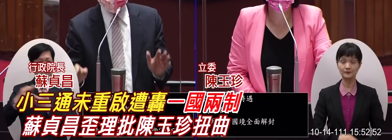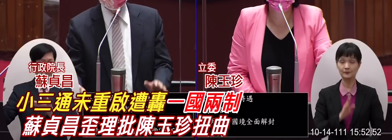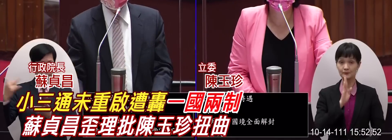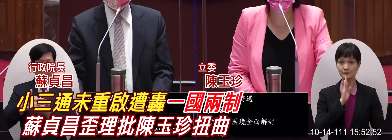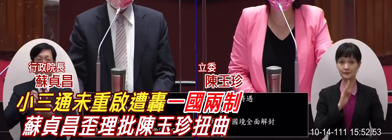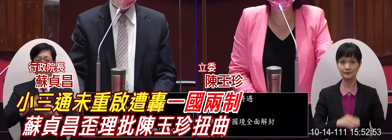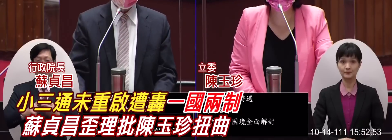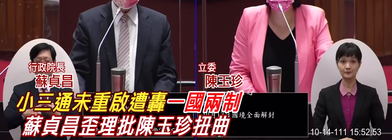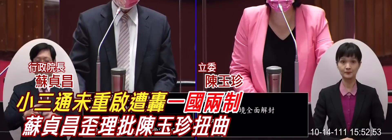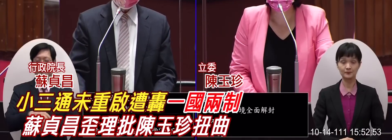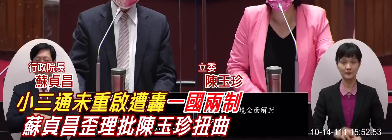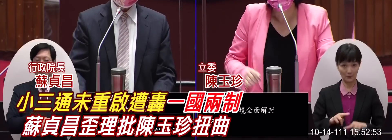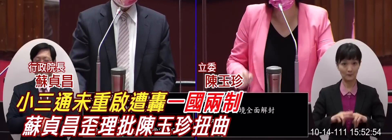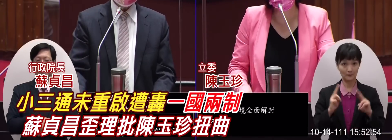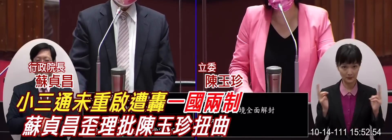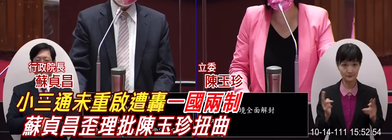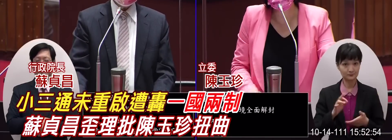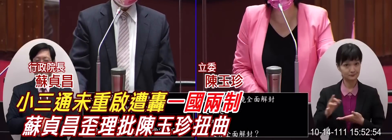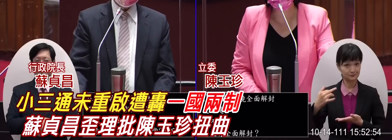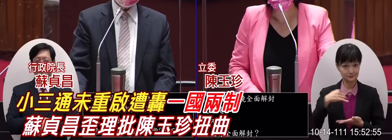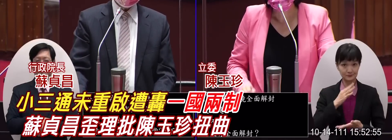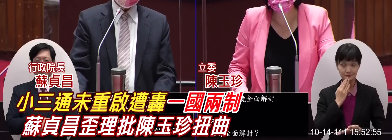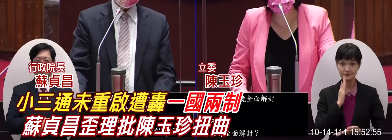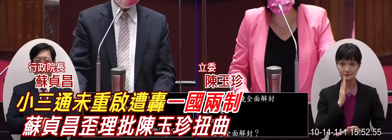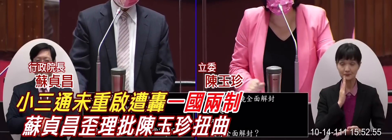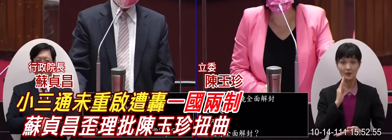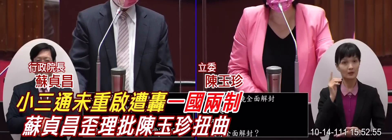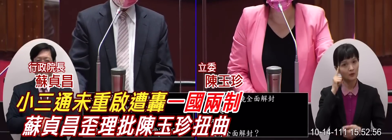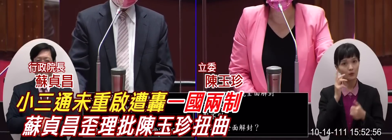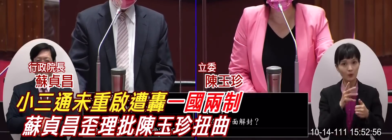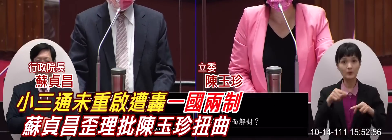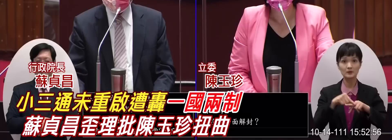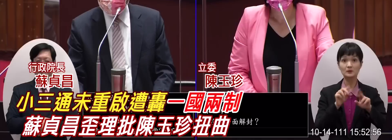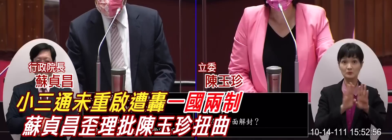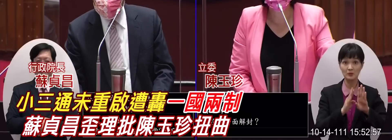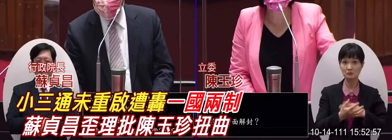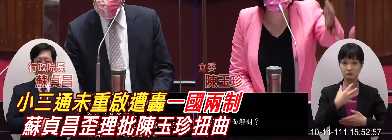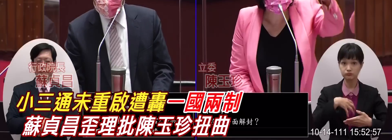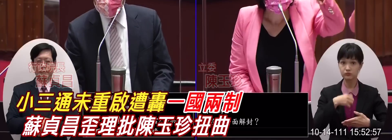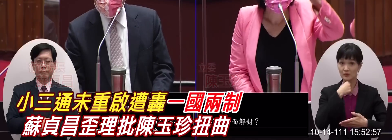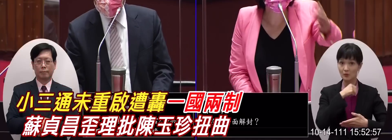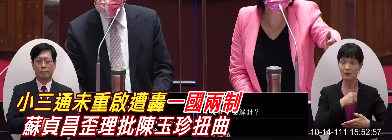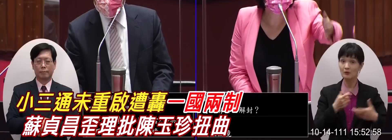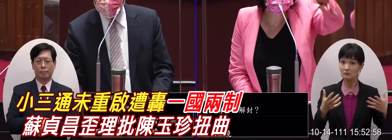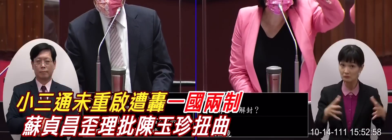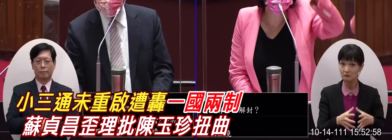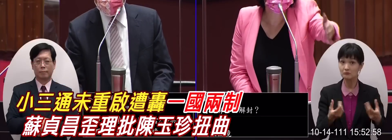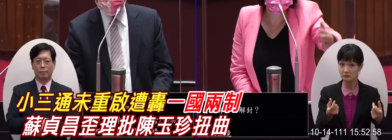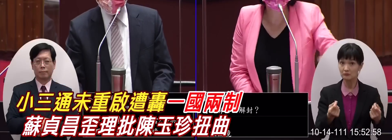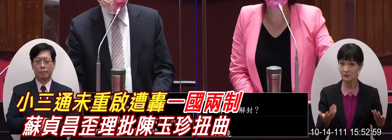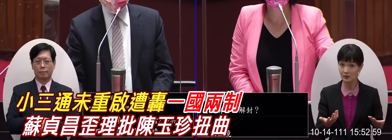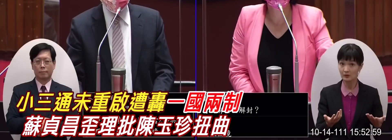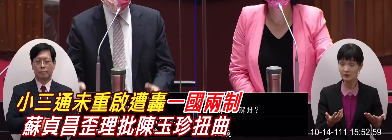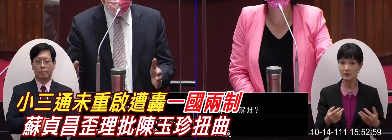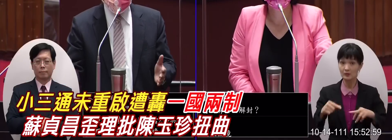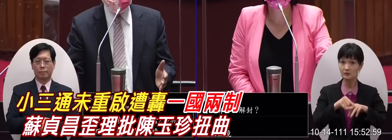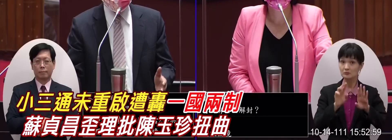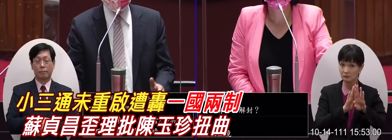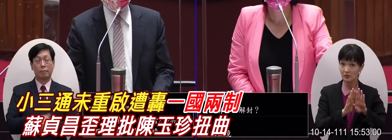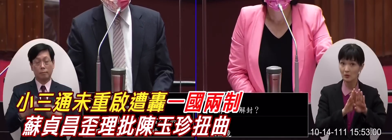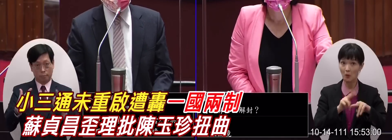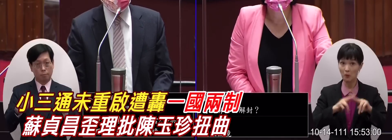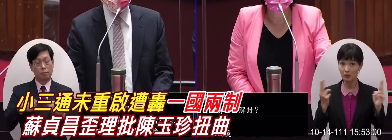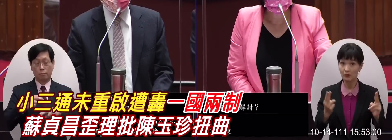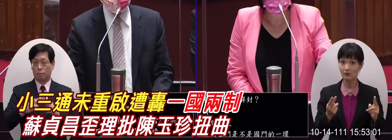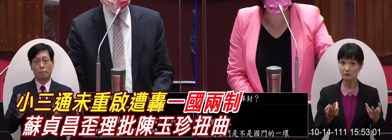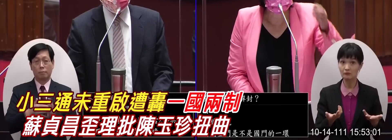对，好，开放国境。请问金门是不是国门的一环？金门的门是不是国境啊？ 我们有国境解